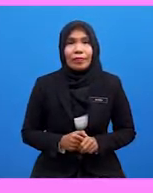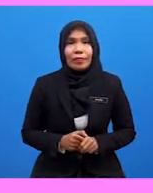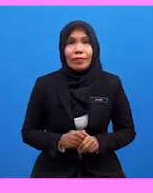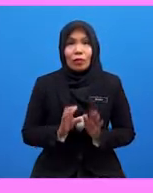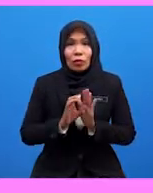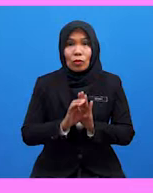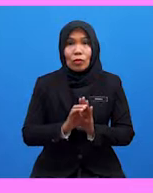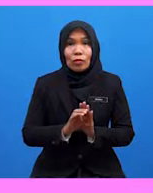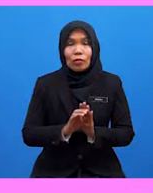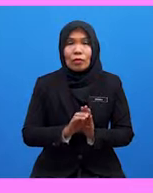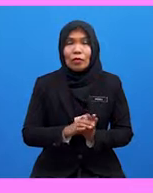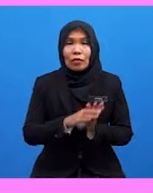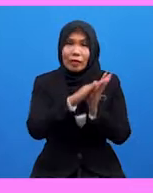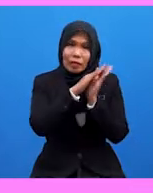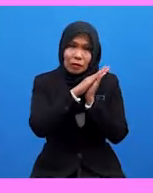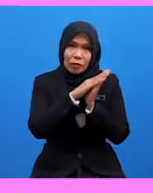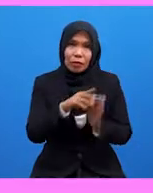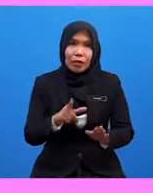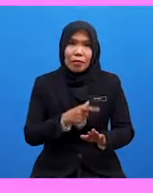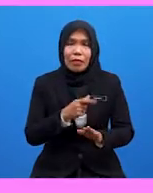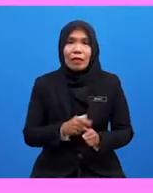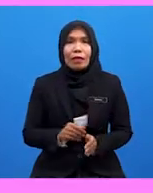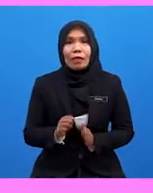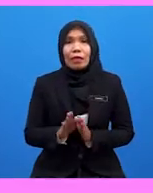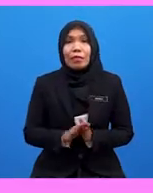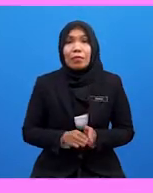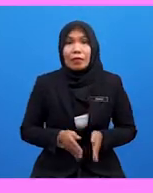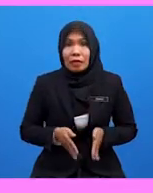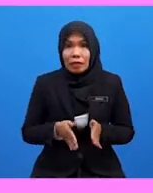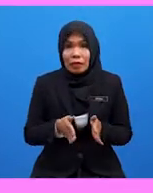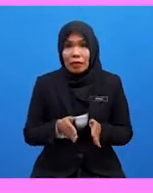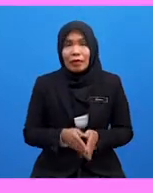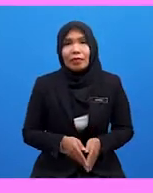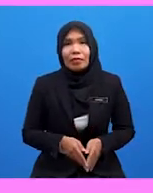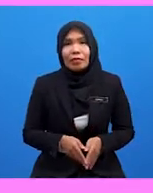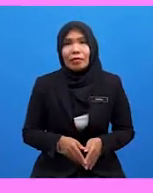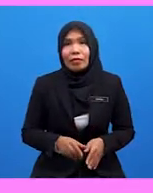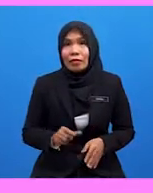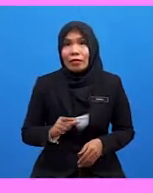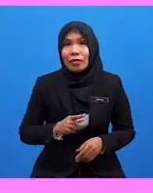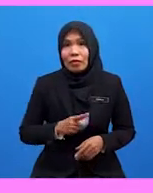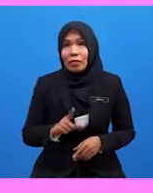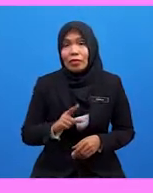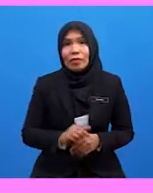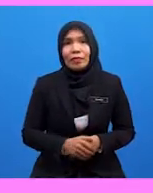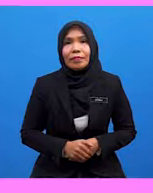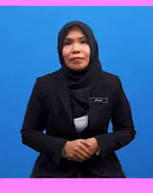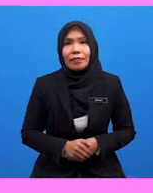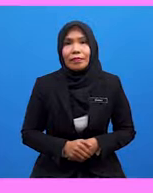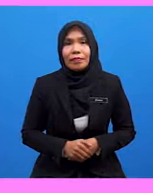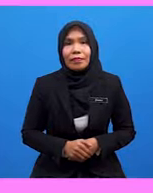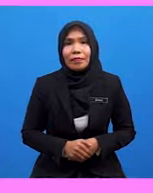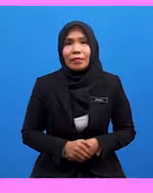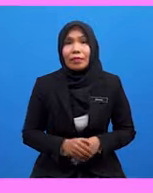Contoh, tidur lambat, berjalan lancar. Contoh ayat, majlis itu berjalan lancar.